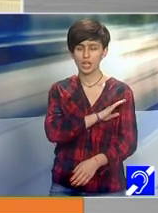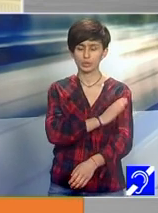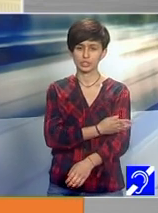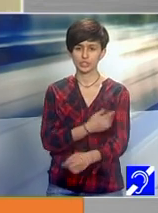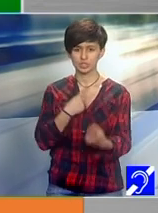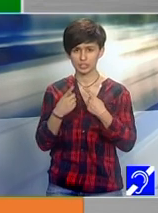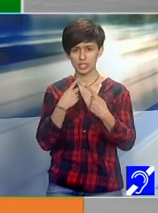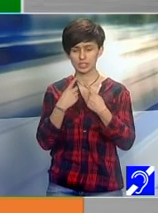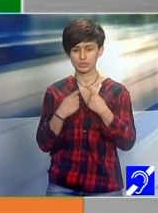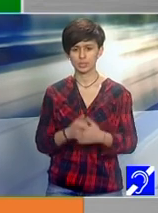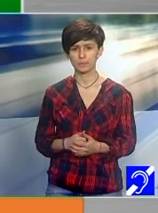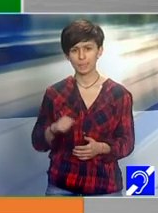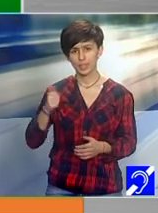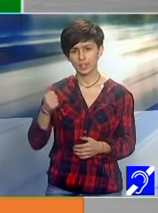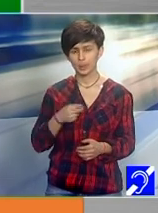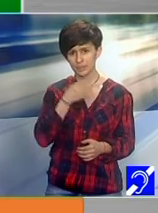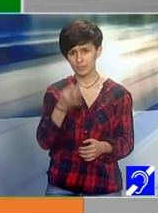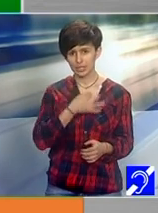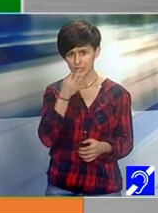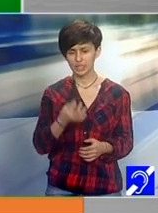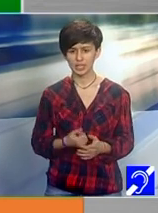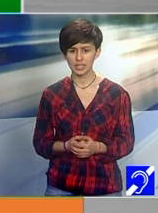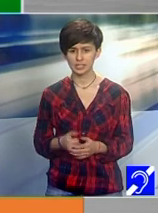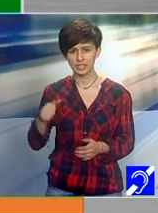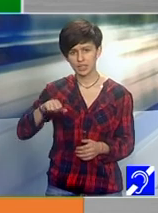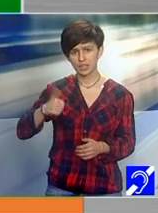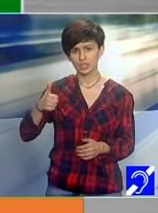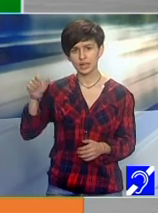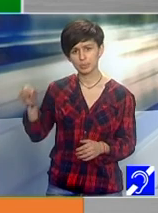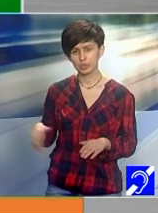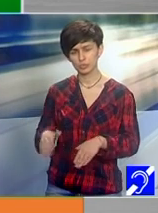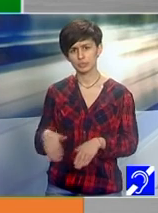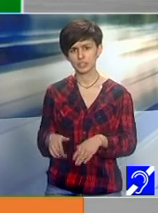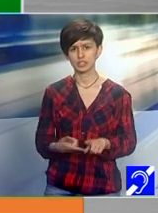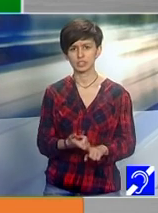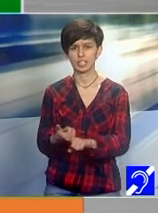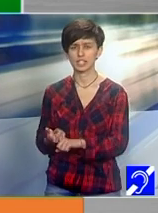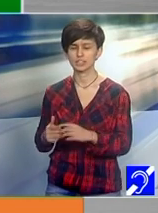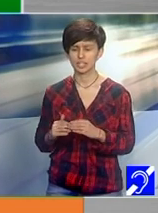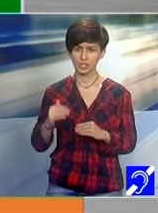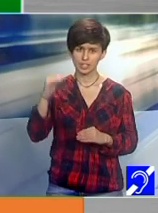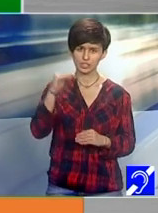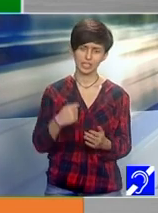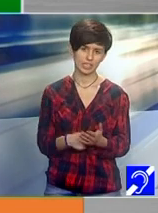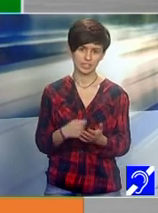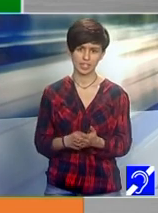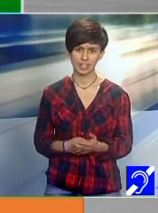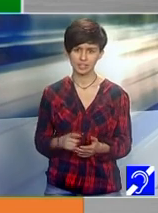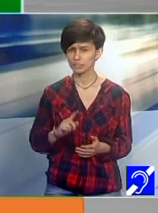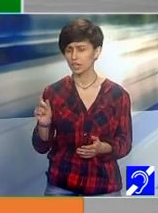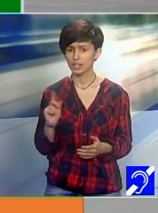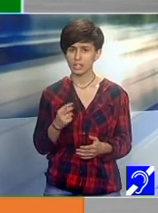Prima declarație a premierului legată de majorile salariale, bănuiesc că ați auzit-o, nu are bani. Cu